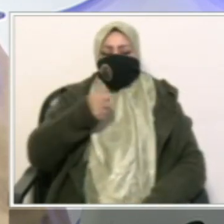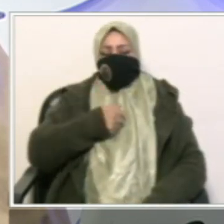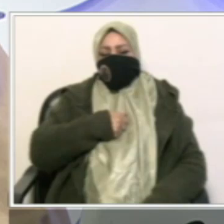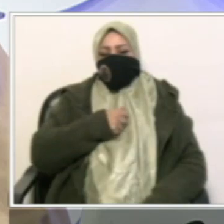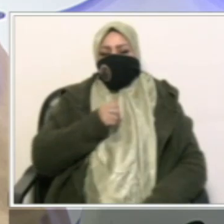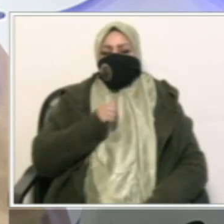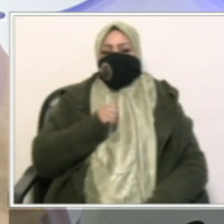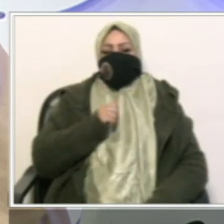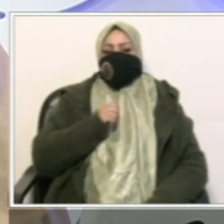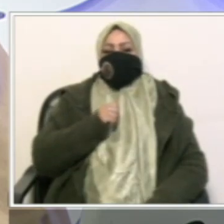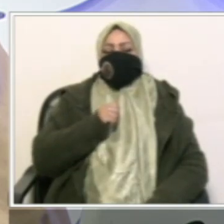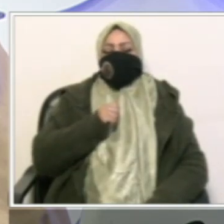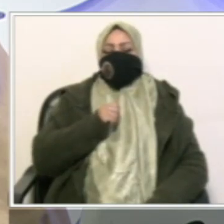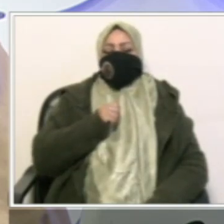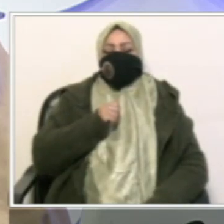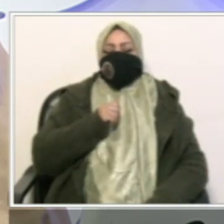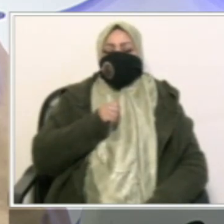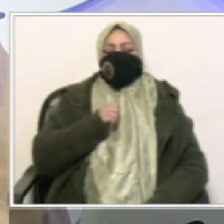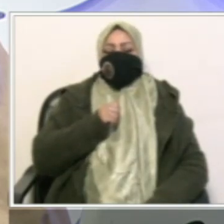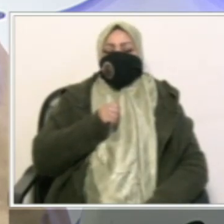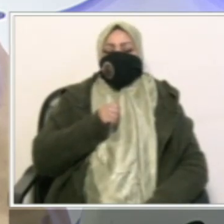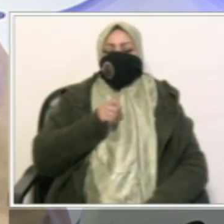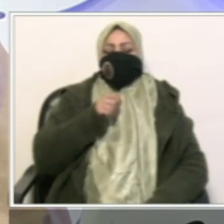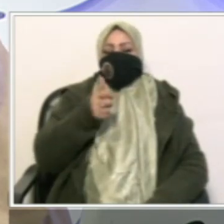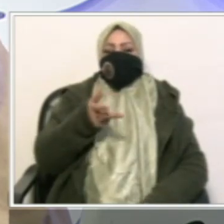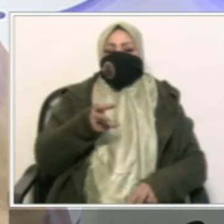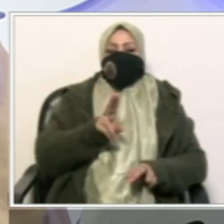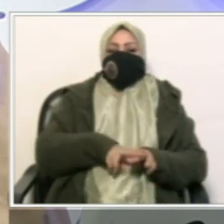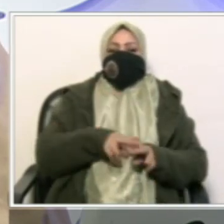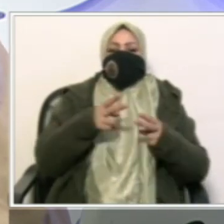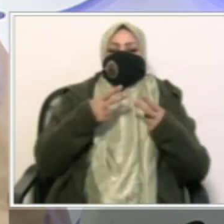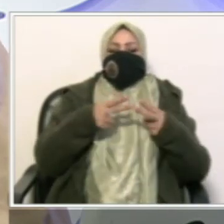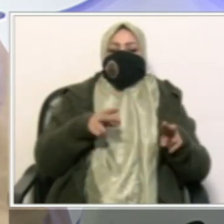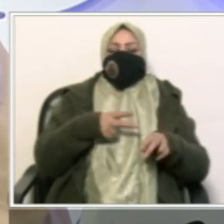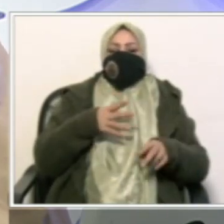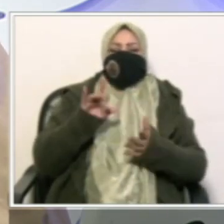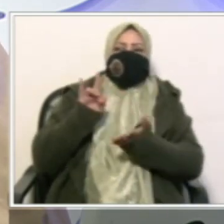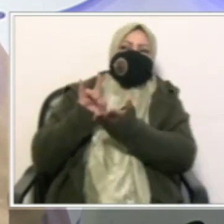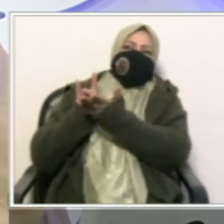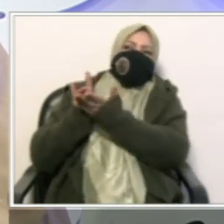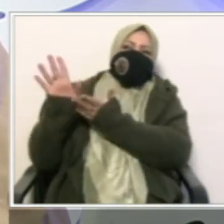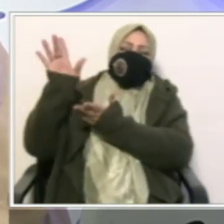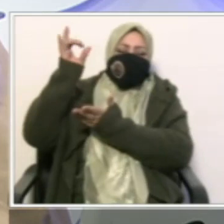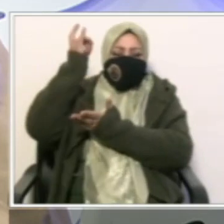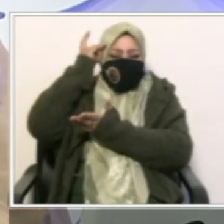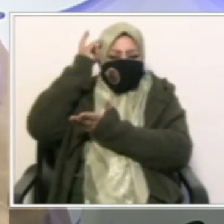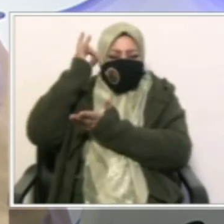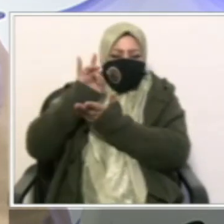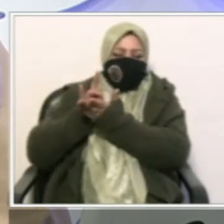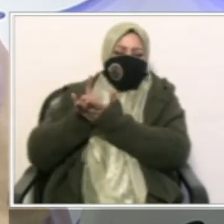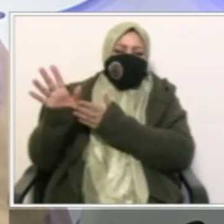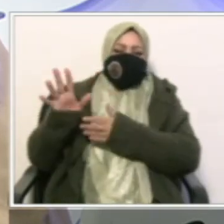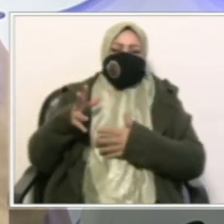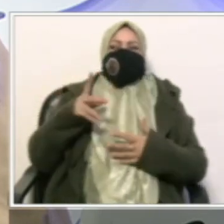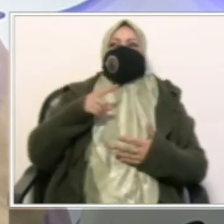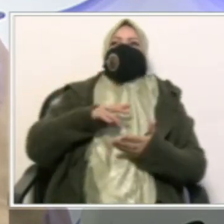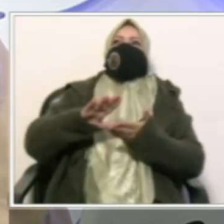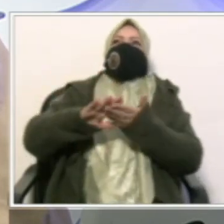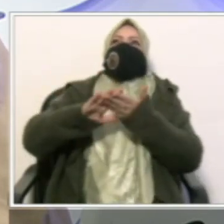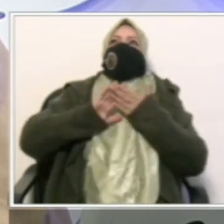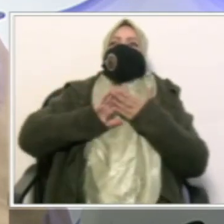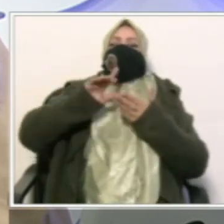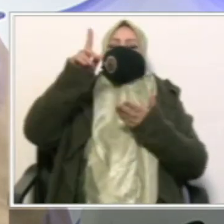كذلك يقول في استفتاحه: أعوذ بالله من الشيطان الرجيم، ويستعيذ بالله ويبسمل، ثم